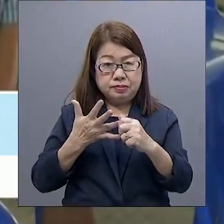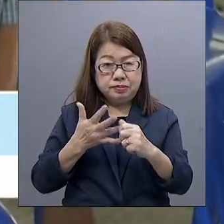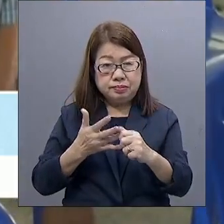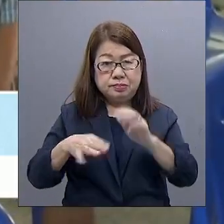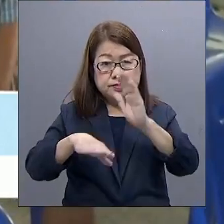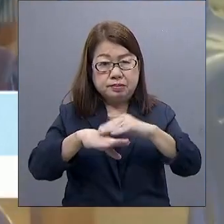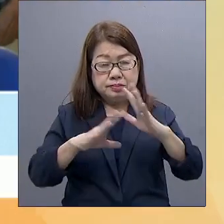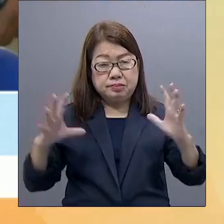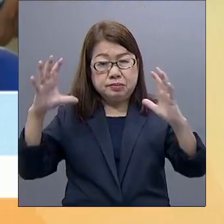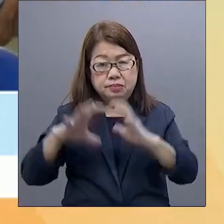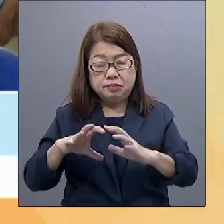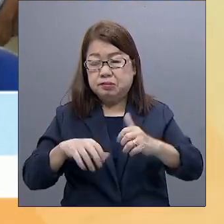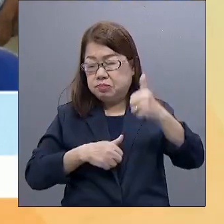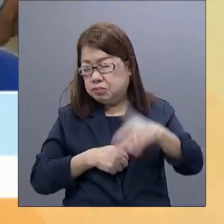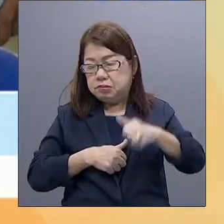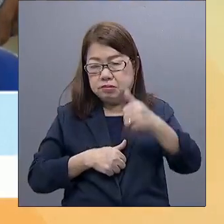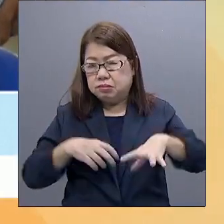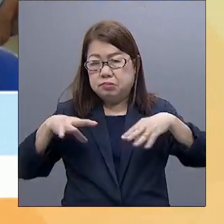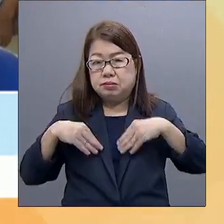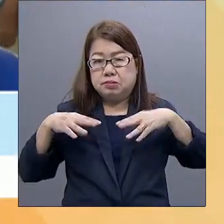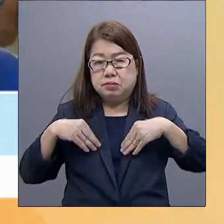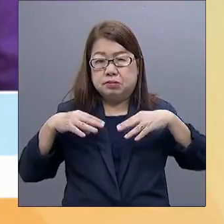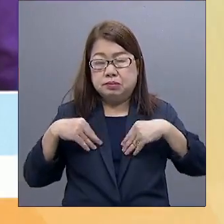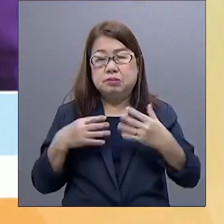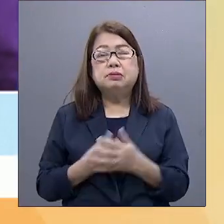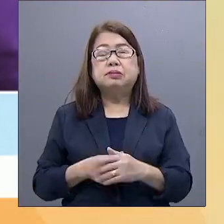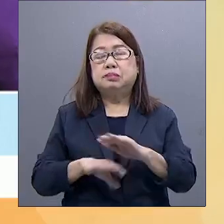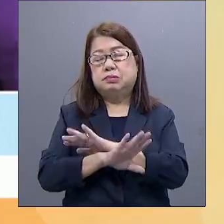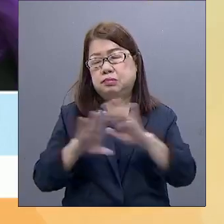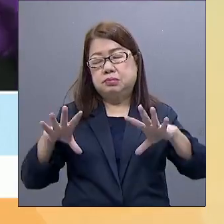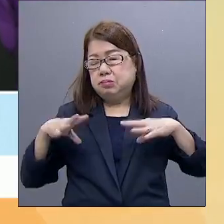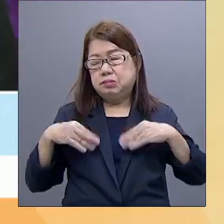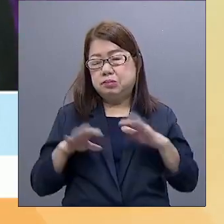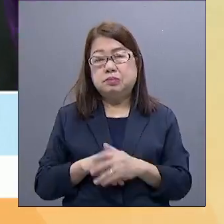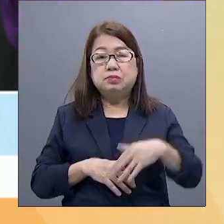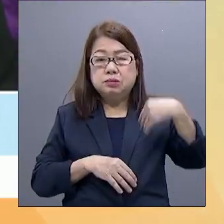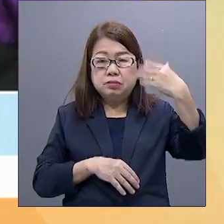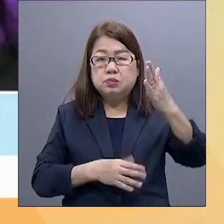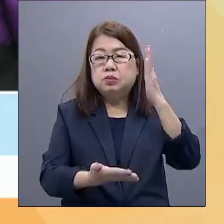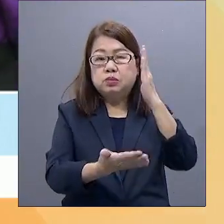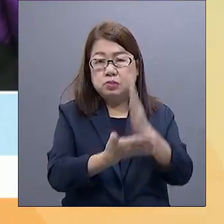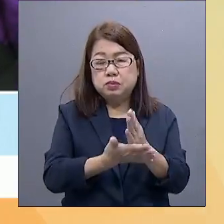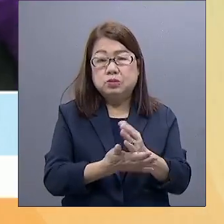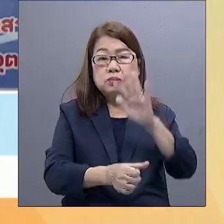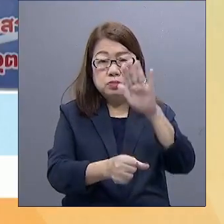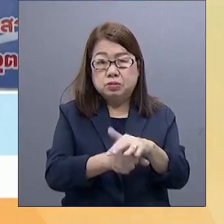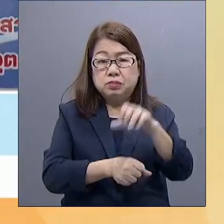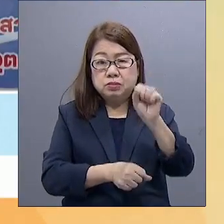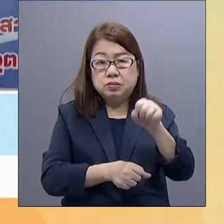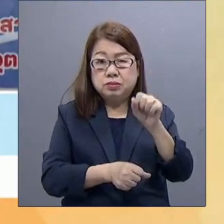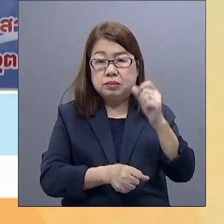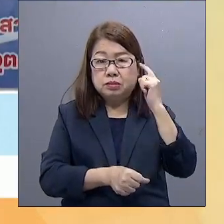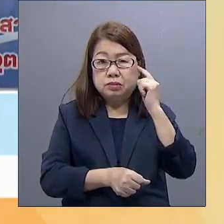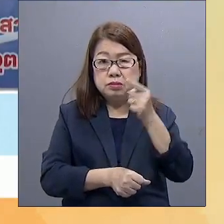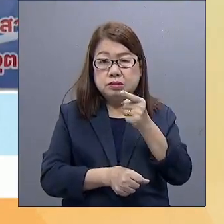เอาgame?หสุดแล้นมักต้องยุติลงจากความเห็นของชวัลน่าจะเปอยนั้ใช่มั้ยคะ